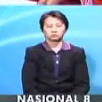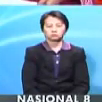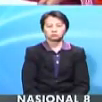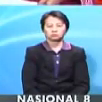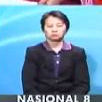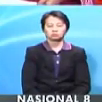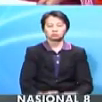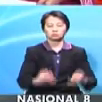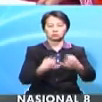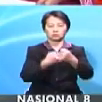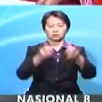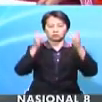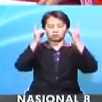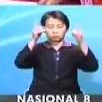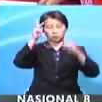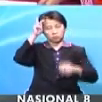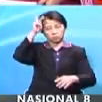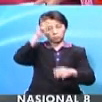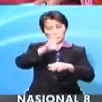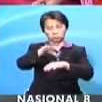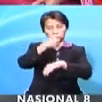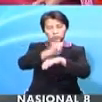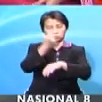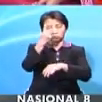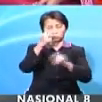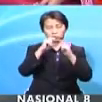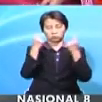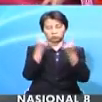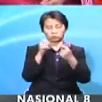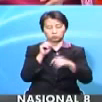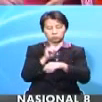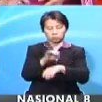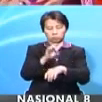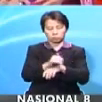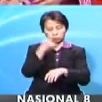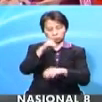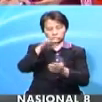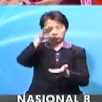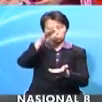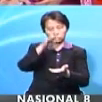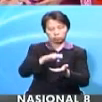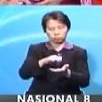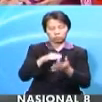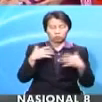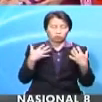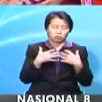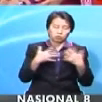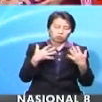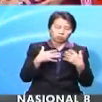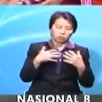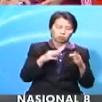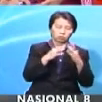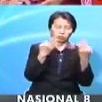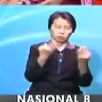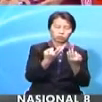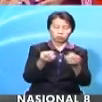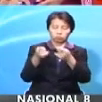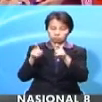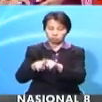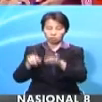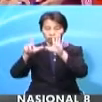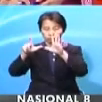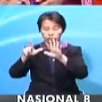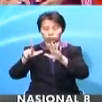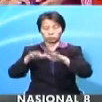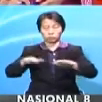jabatan pendidikan Kelantan menumbuhkan dua pasukan konseling bagi mengurangkan kesan trauma Telaga dalam tragedi 7